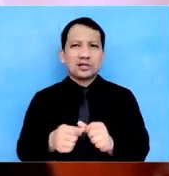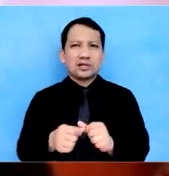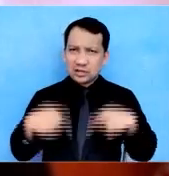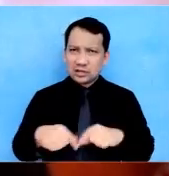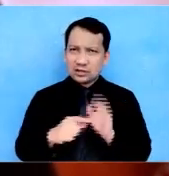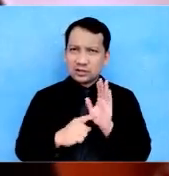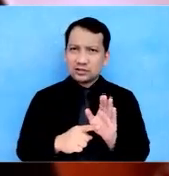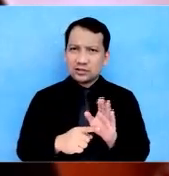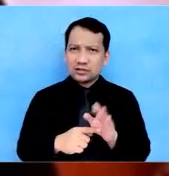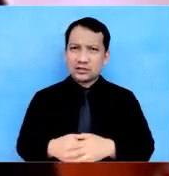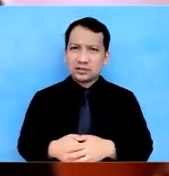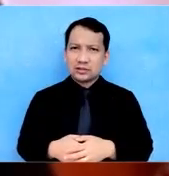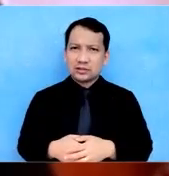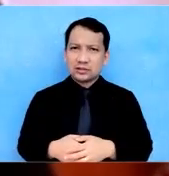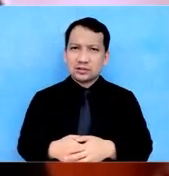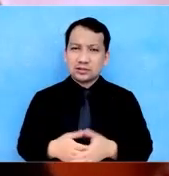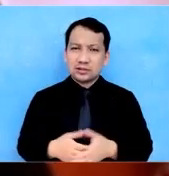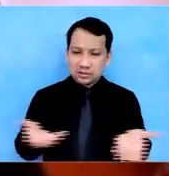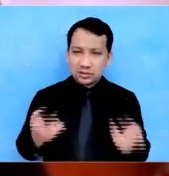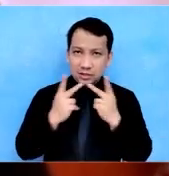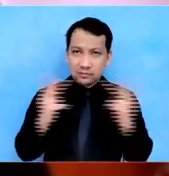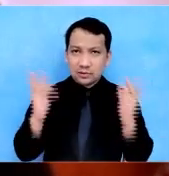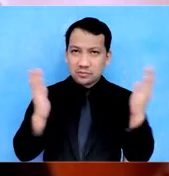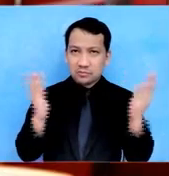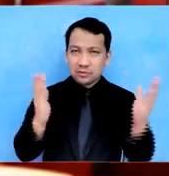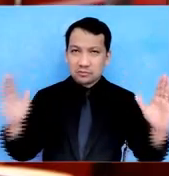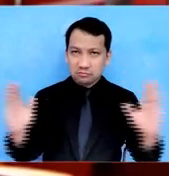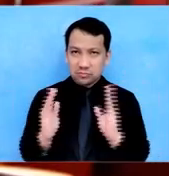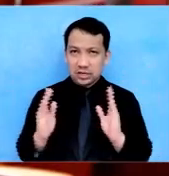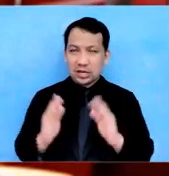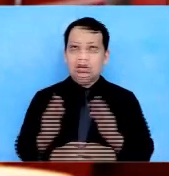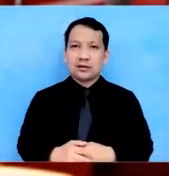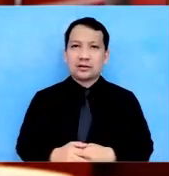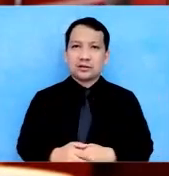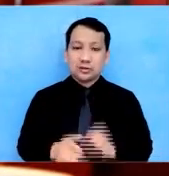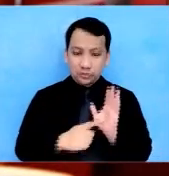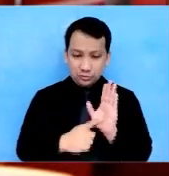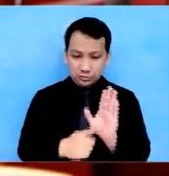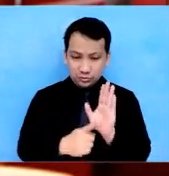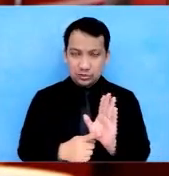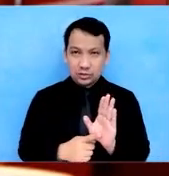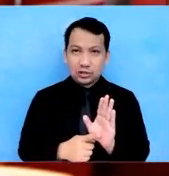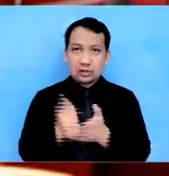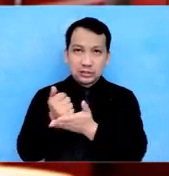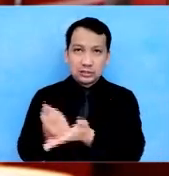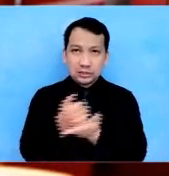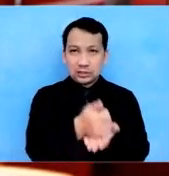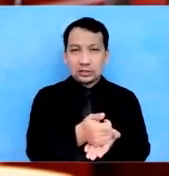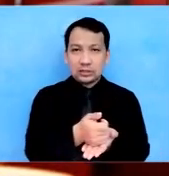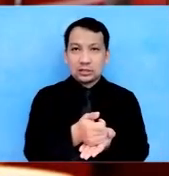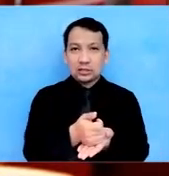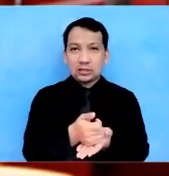ng show na parang na ganito, na public service, na talagang na napapakita ako at na nakakatulong ako, hindi man